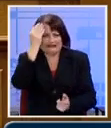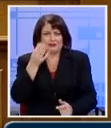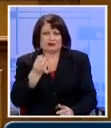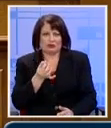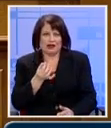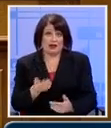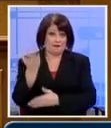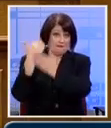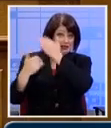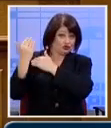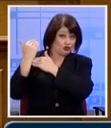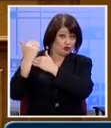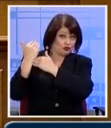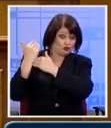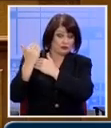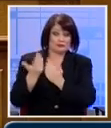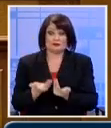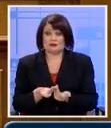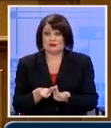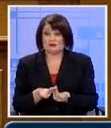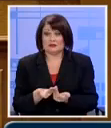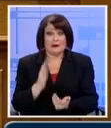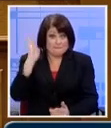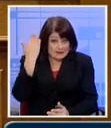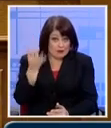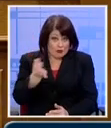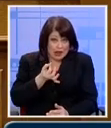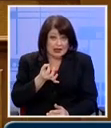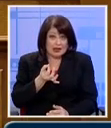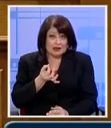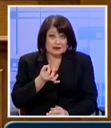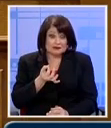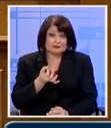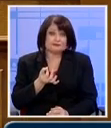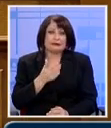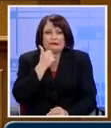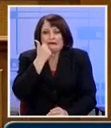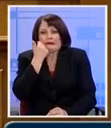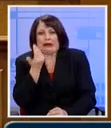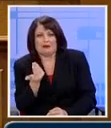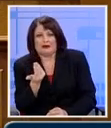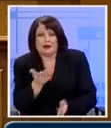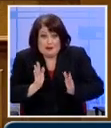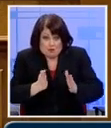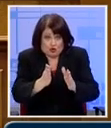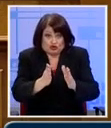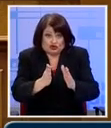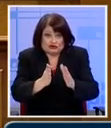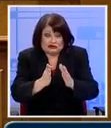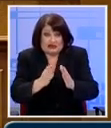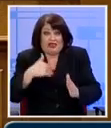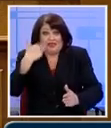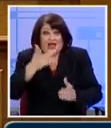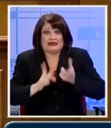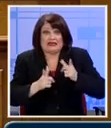Πίσω να πάει σε αυτά που έλεγε πριν, προφανώς ντρέπεται. Μπροστά να πάει σε αυτά που εξήγηλε